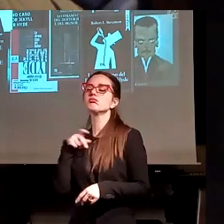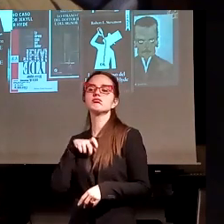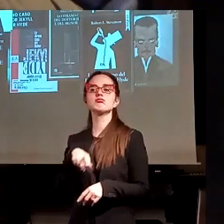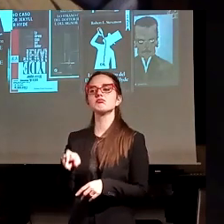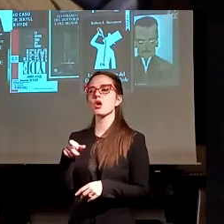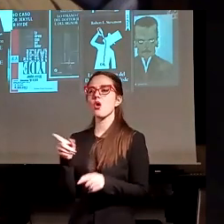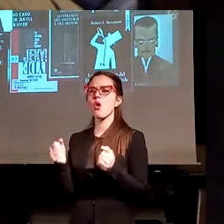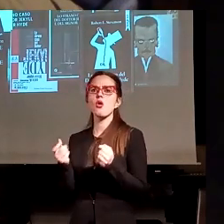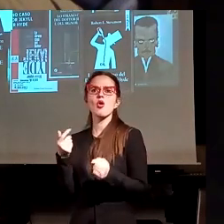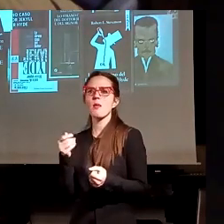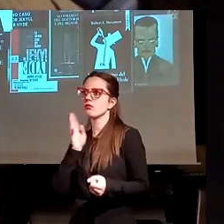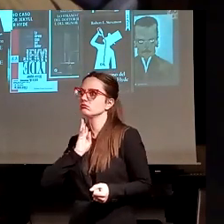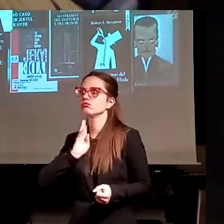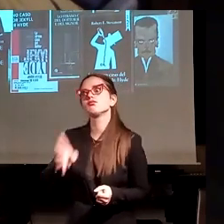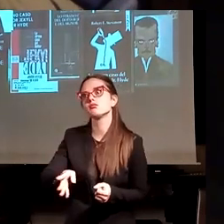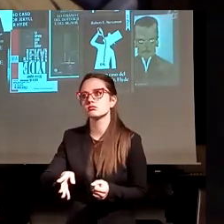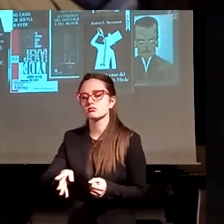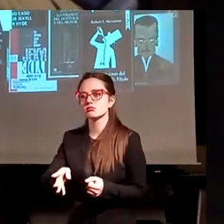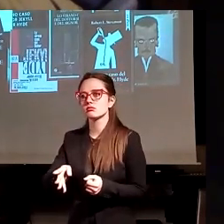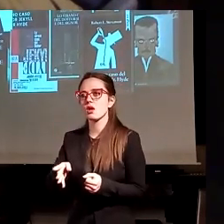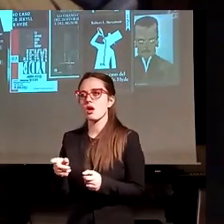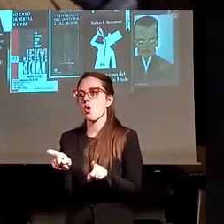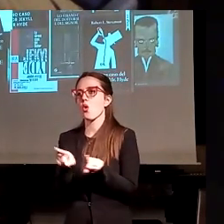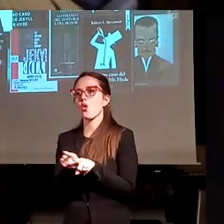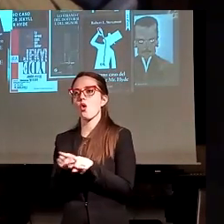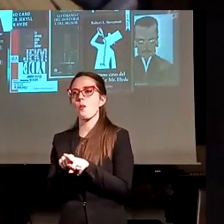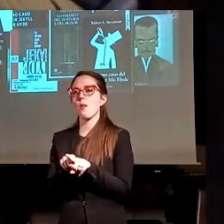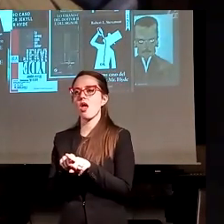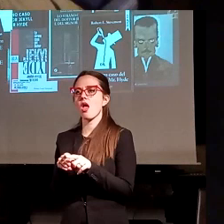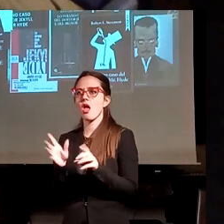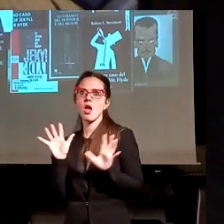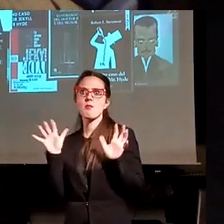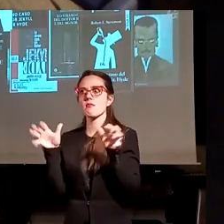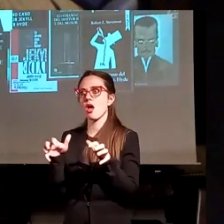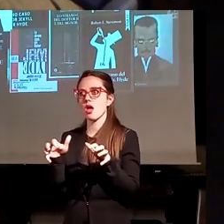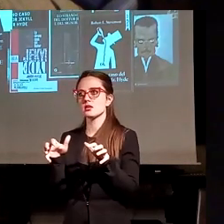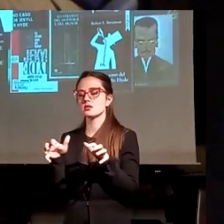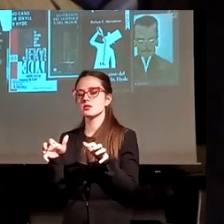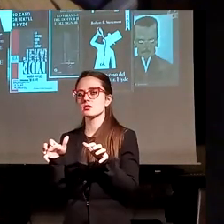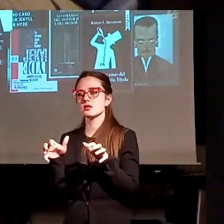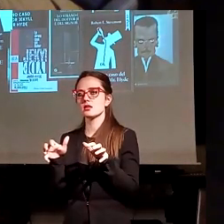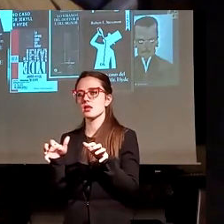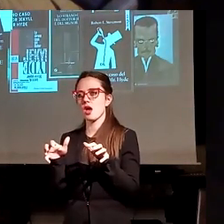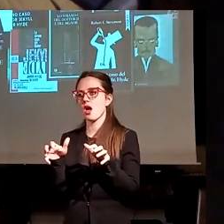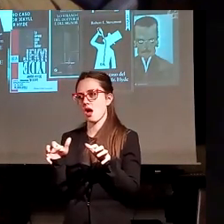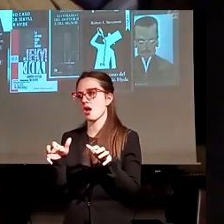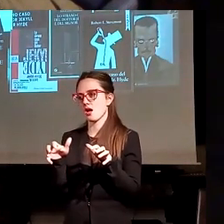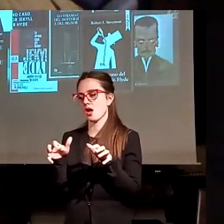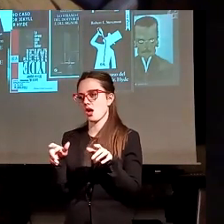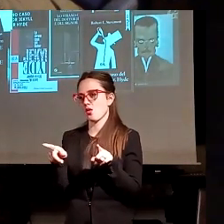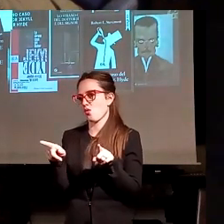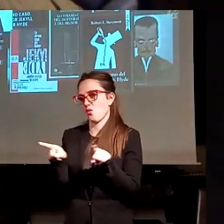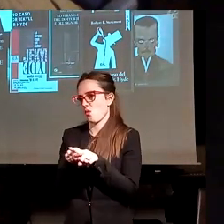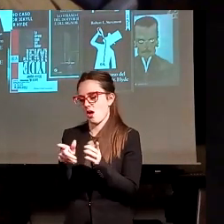come una macchina o sarebbe il caso di dire come una bestia senso letterale che poi noi sappiamo